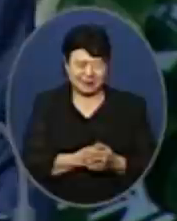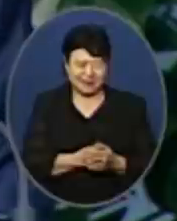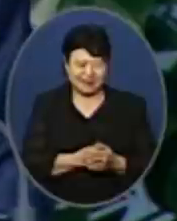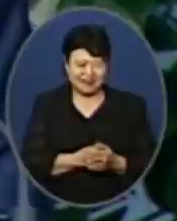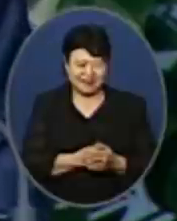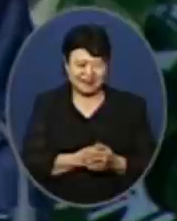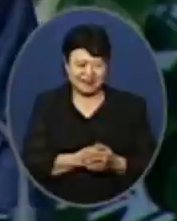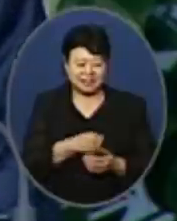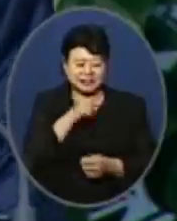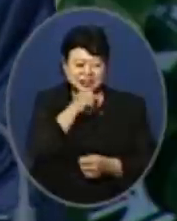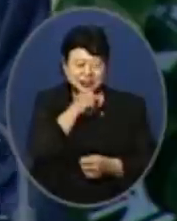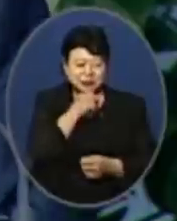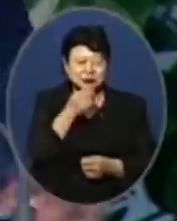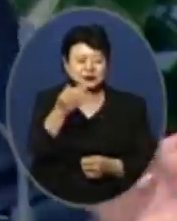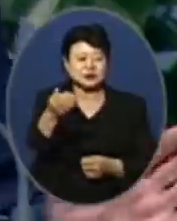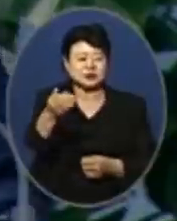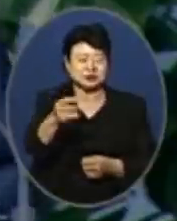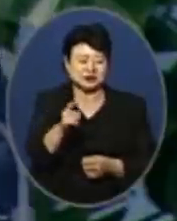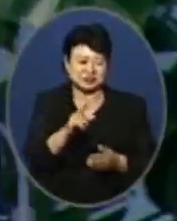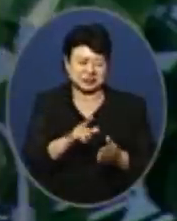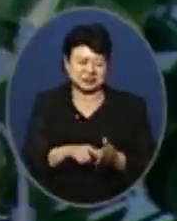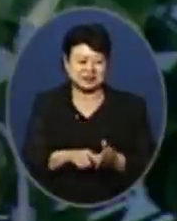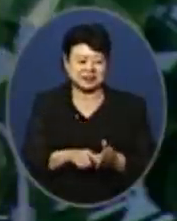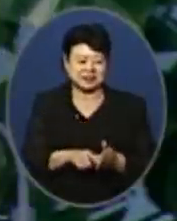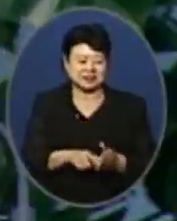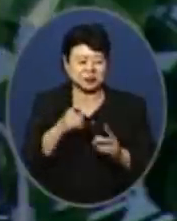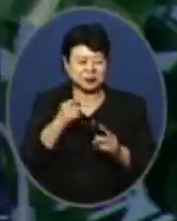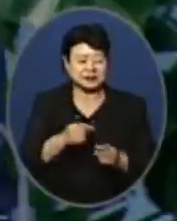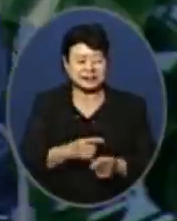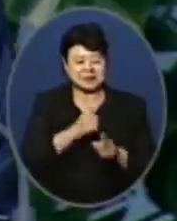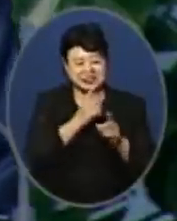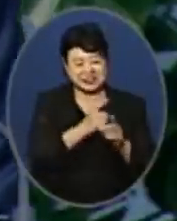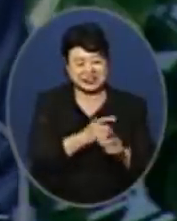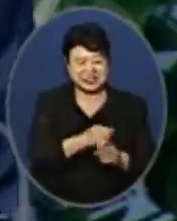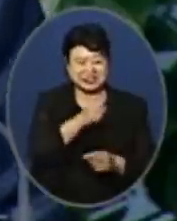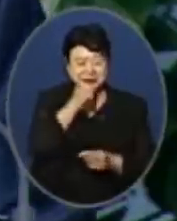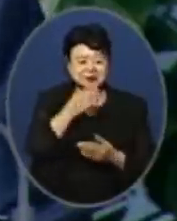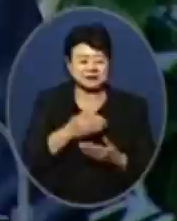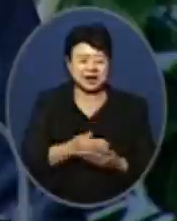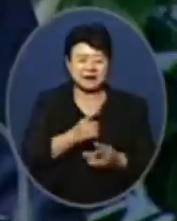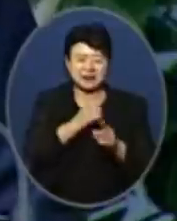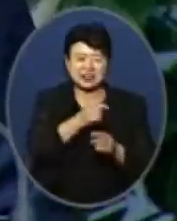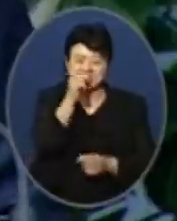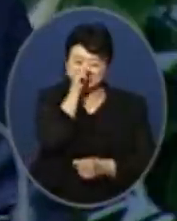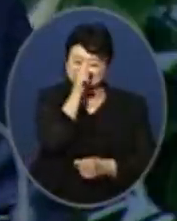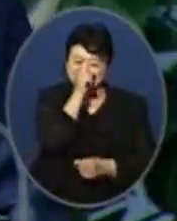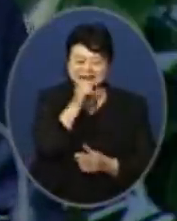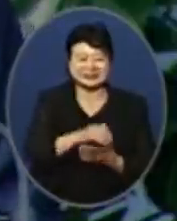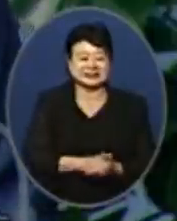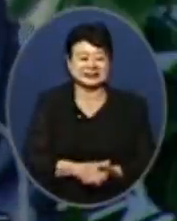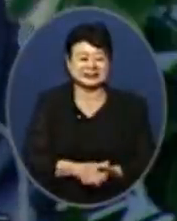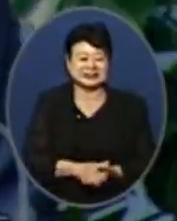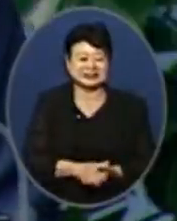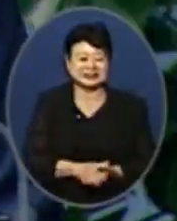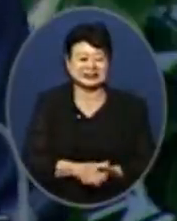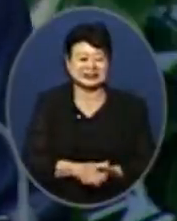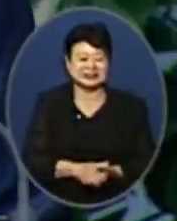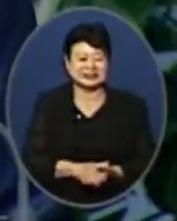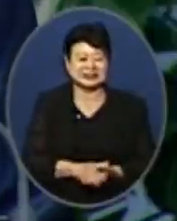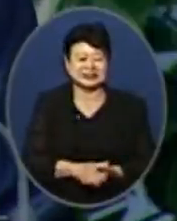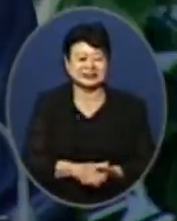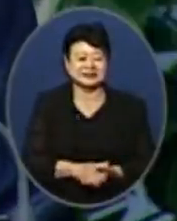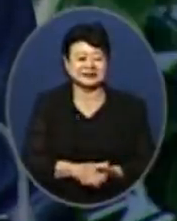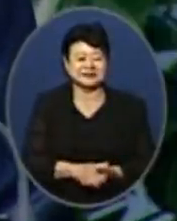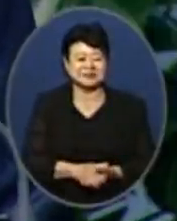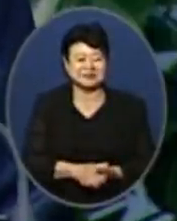그래서 이제 점수를 드리면은 어떤 땐 당신이 이기니까, 점수 받고 이기니까 그것도 좋아하시더라고. 그래서 나는 그냥 모르는 척 하는